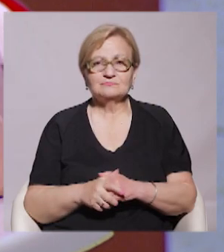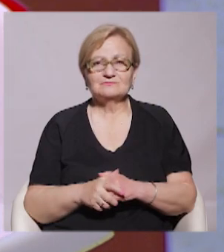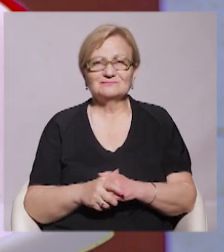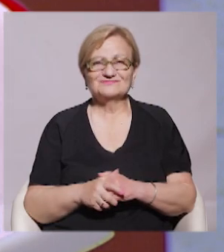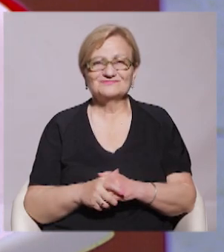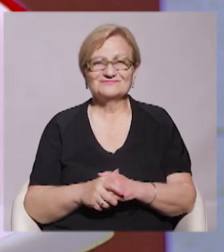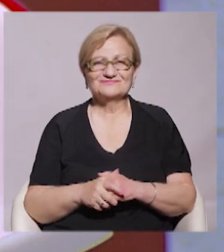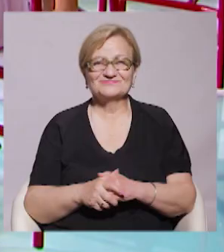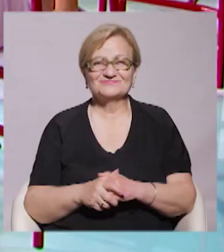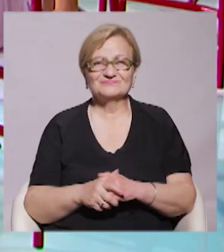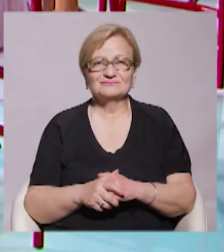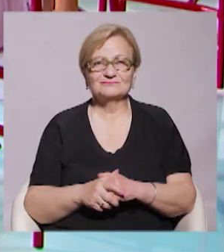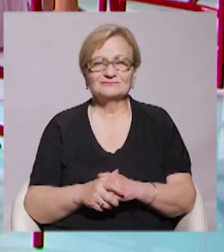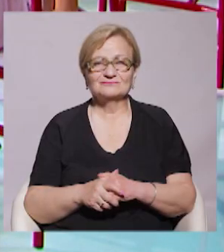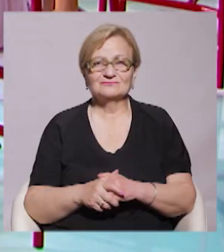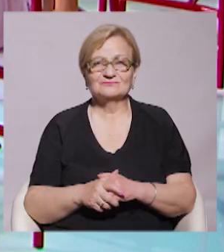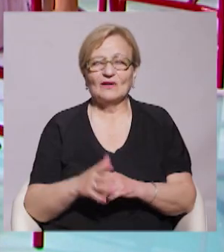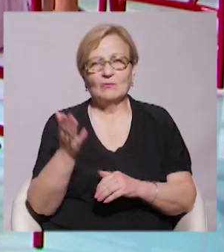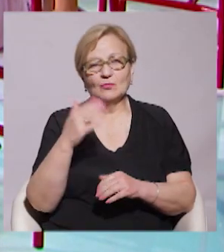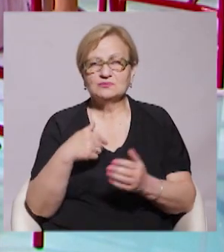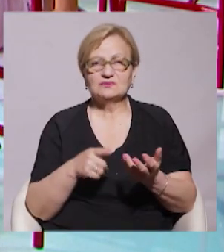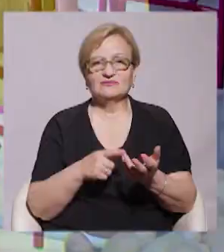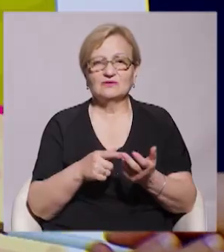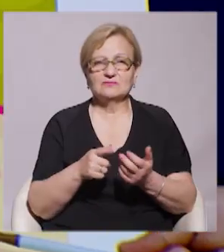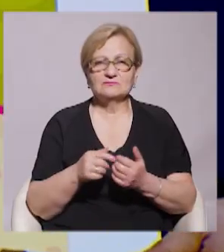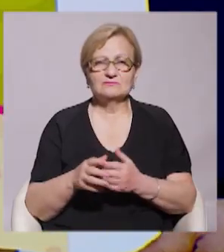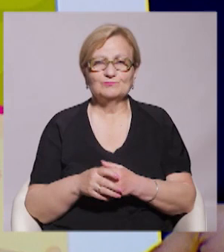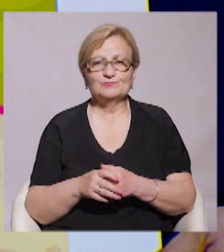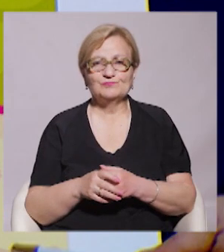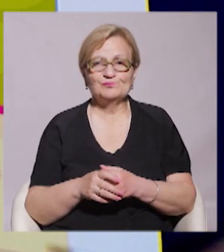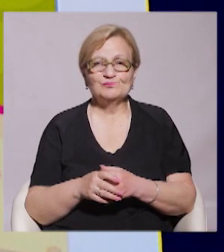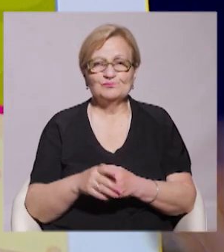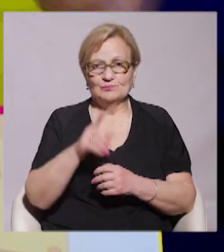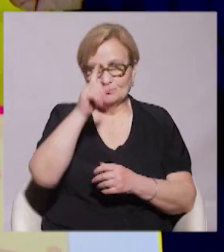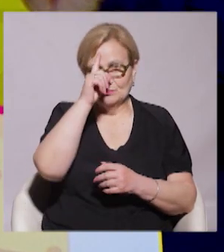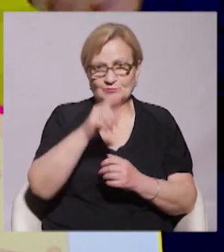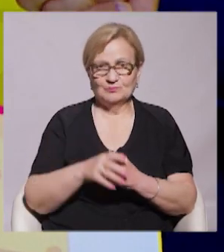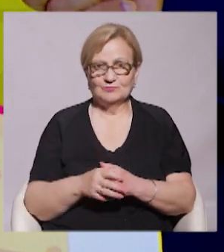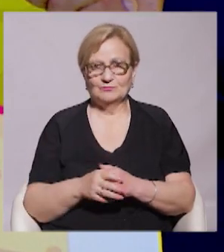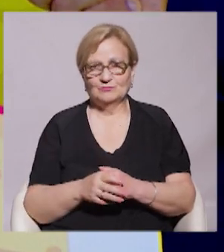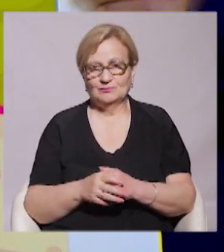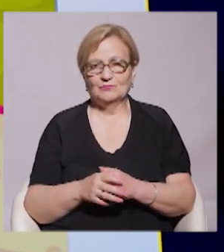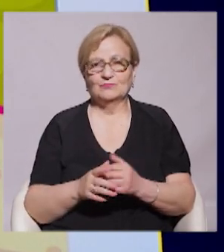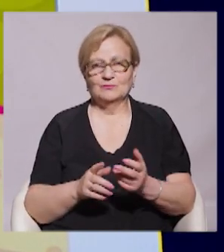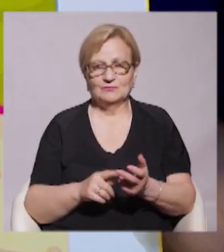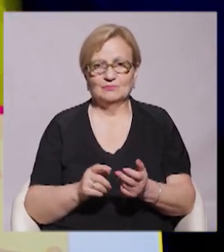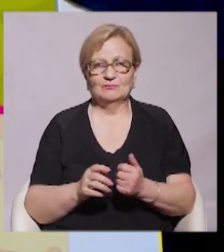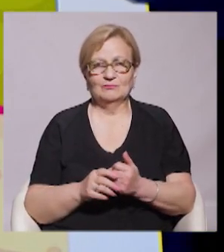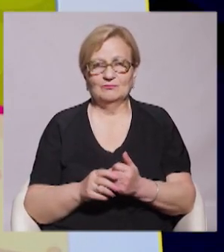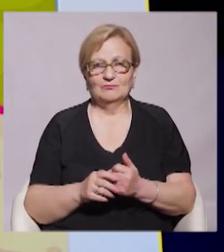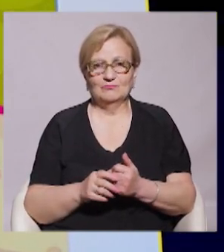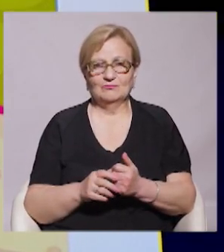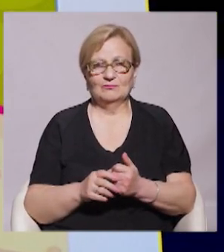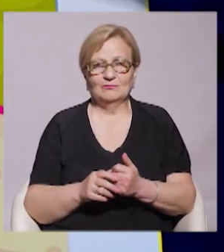აჰა. მოდი დავითვლი. ეს ბიჭია თუ გოგო? ბიჭი. ეს ბიჭი.